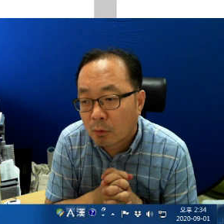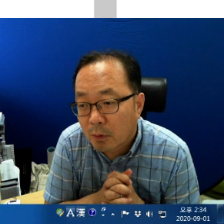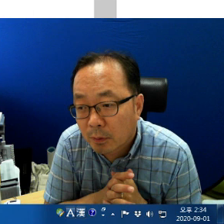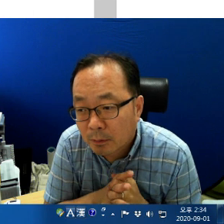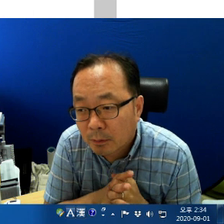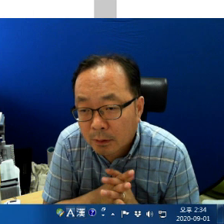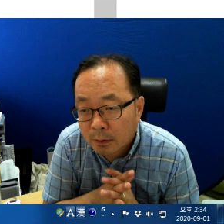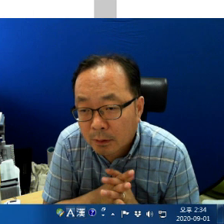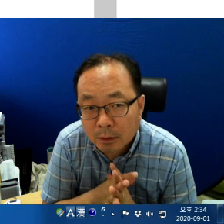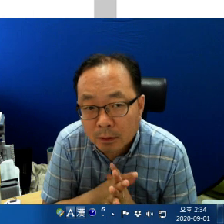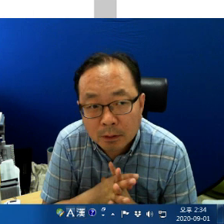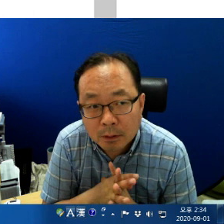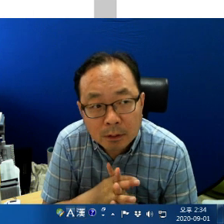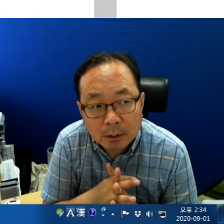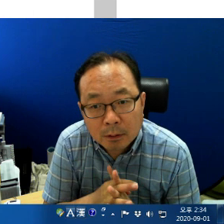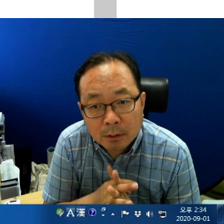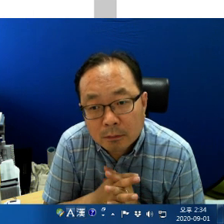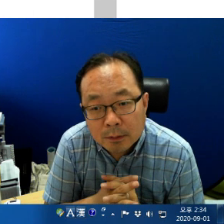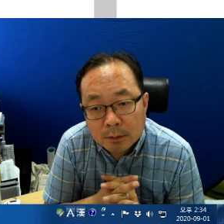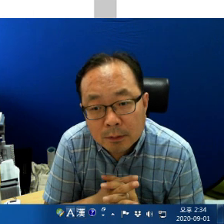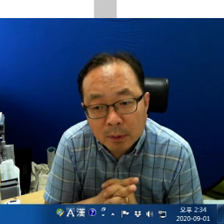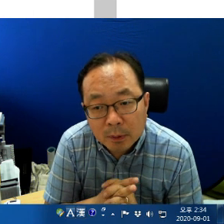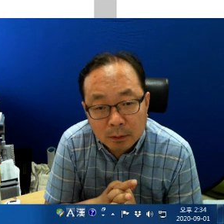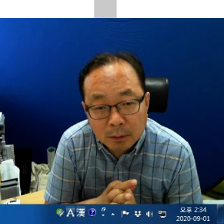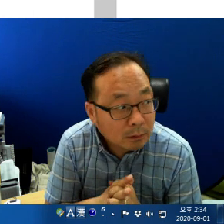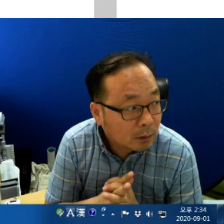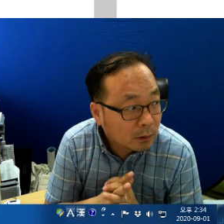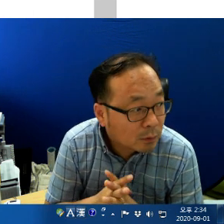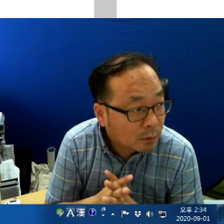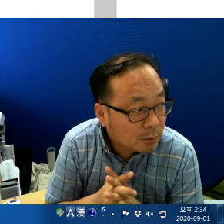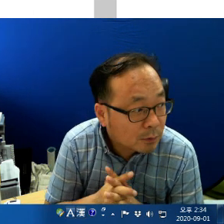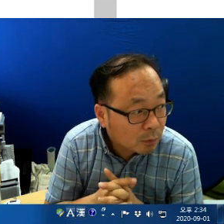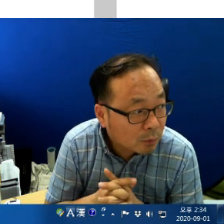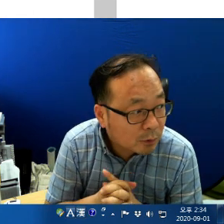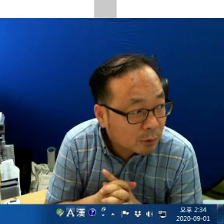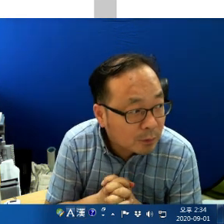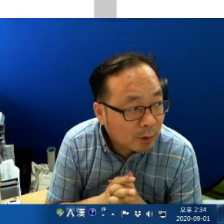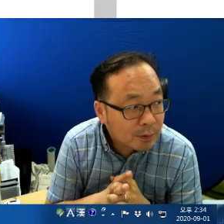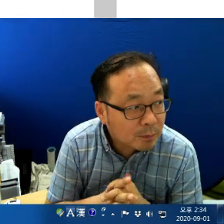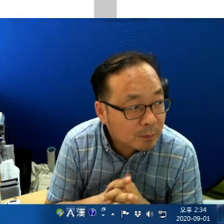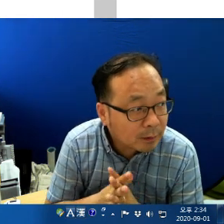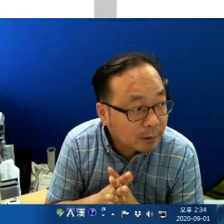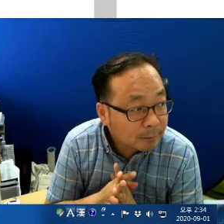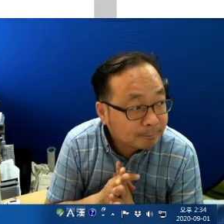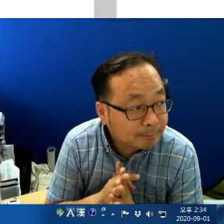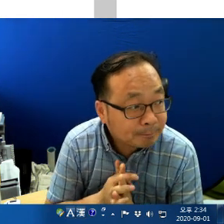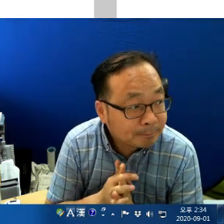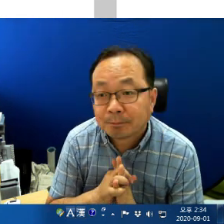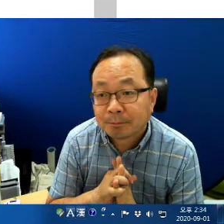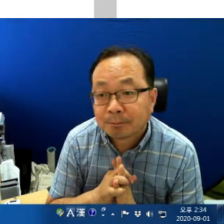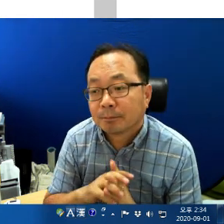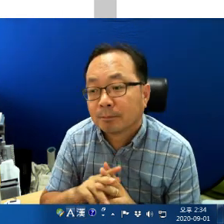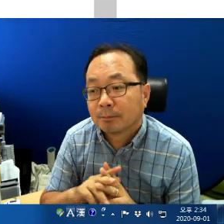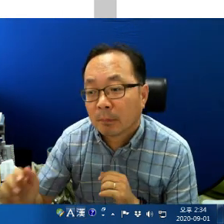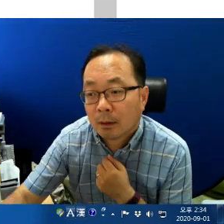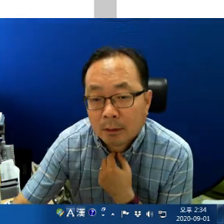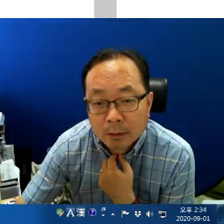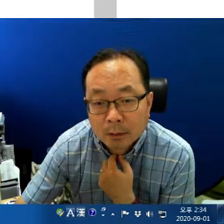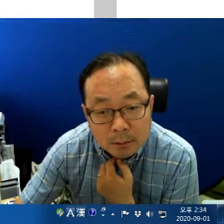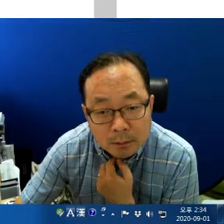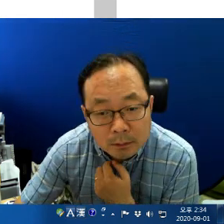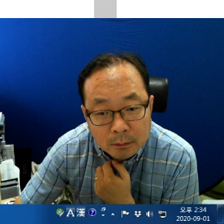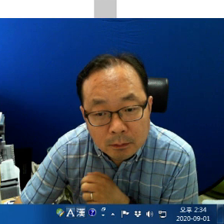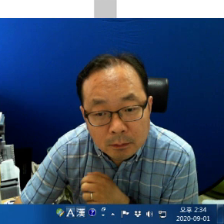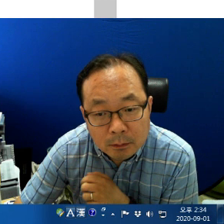네, 9월 3일 2교시 수업을 계속 하겠습니다.